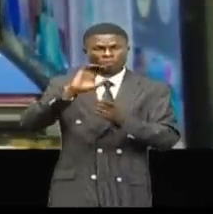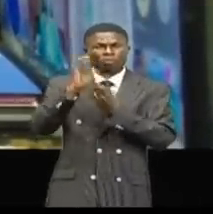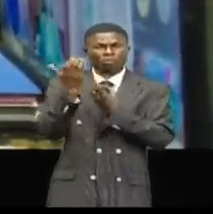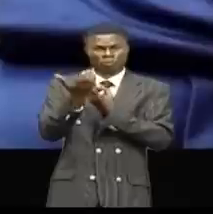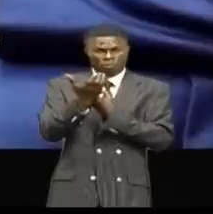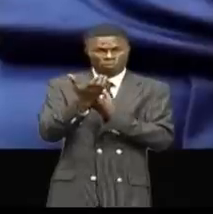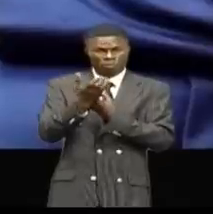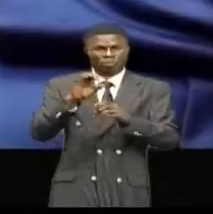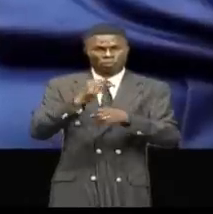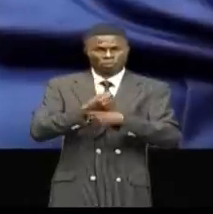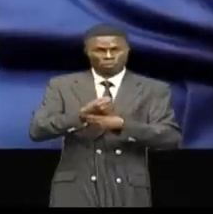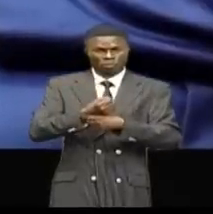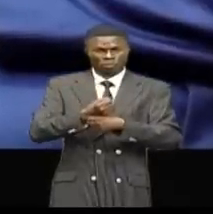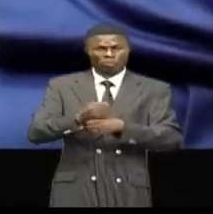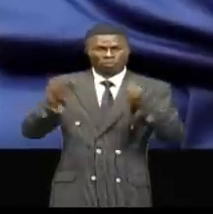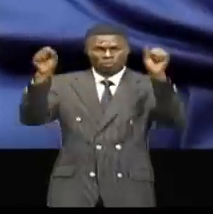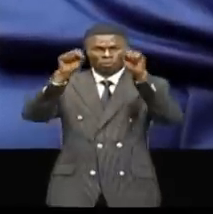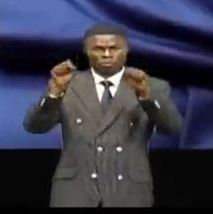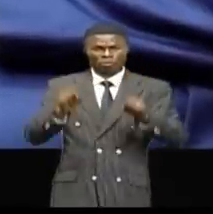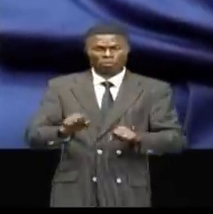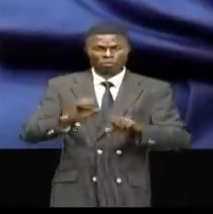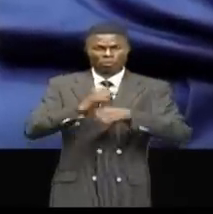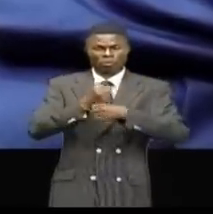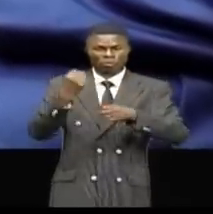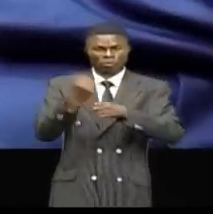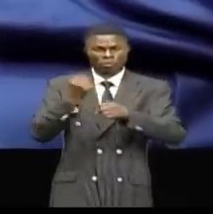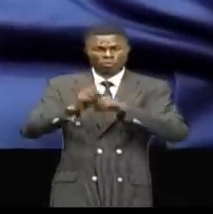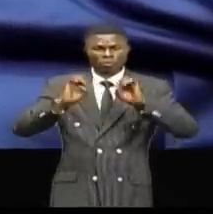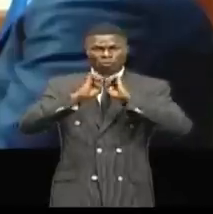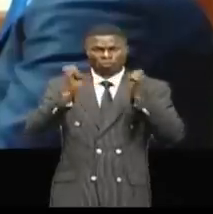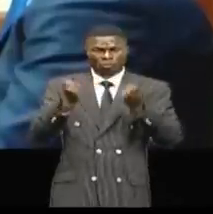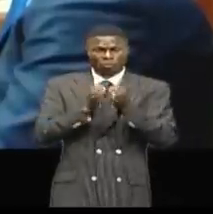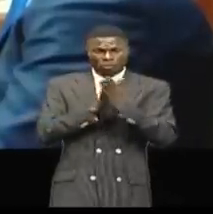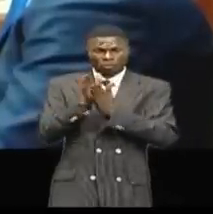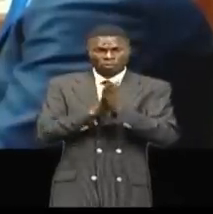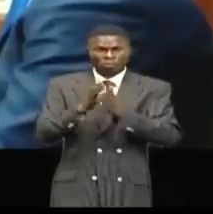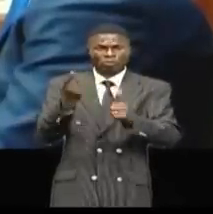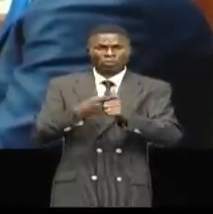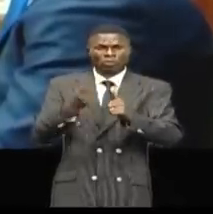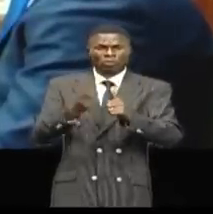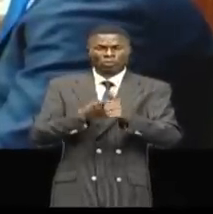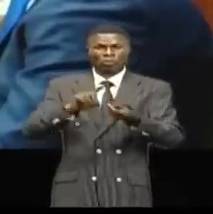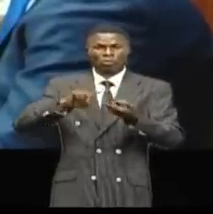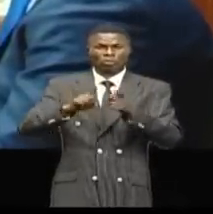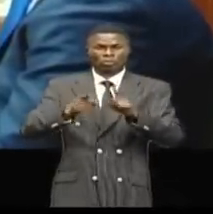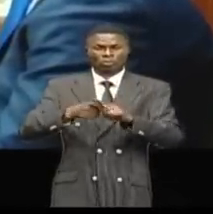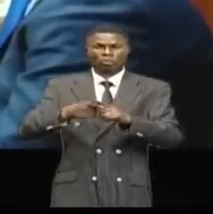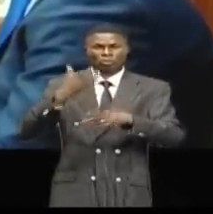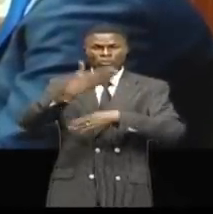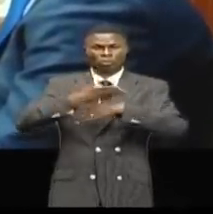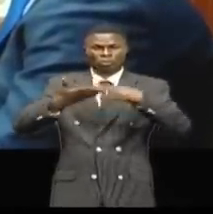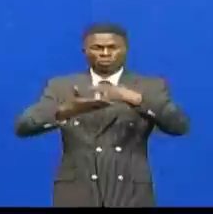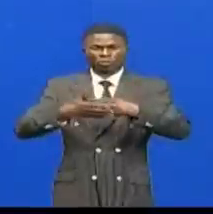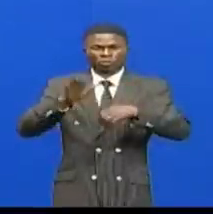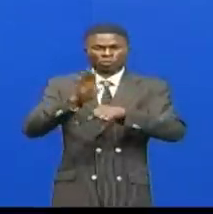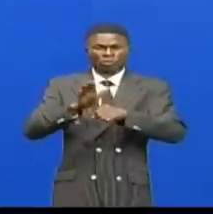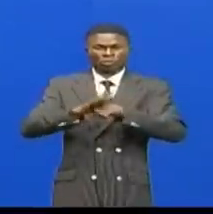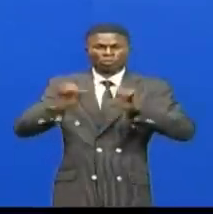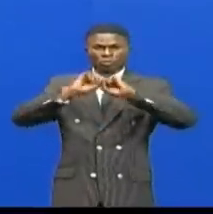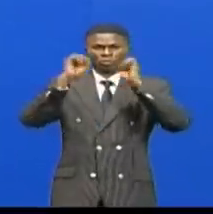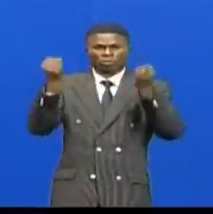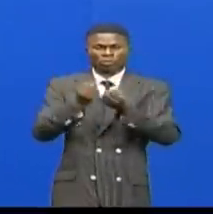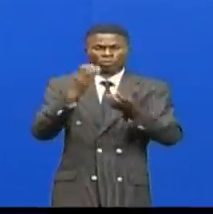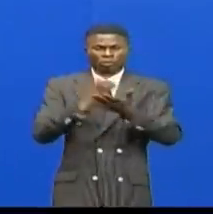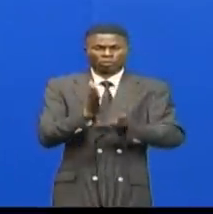pour créer un écosystème entrepreneurial qui se caractérise par des relations constructives entre les secteurs privés d'une